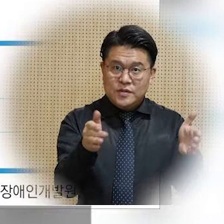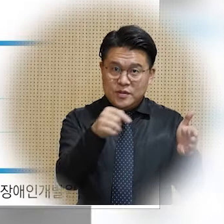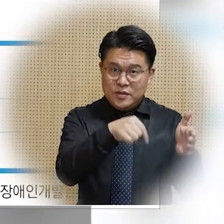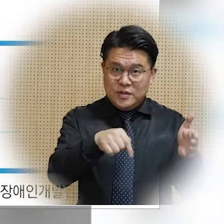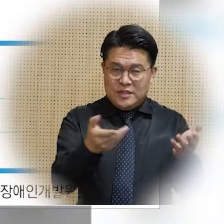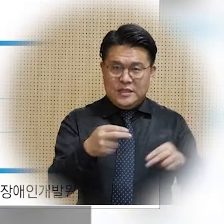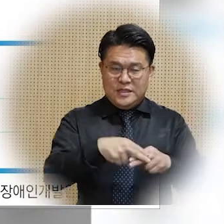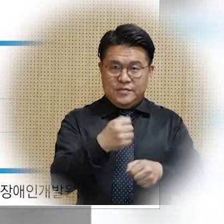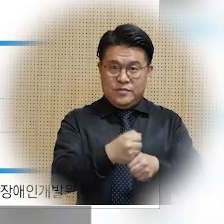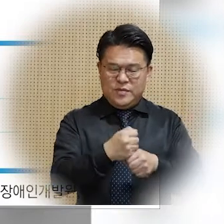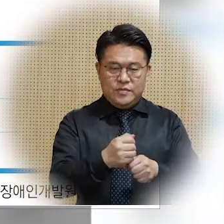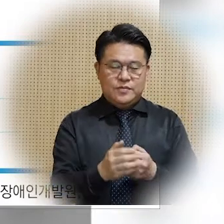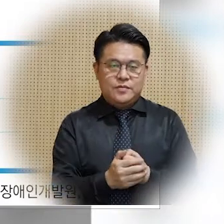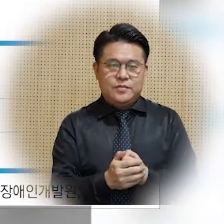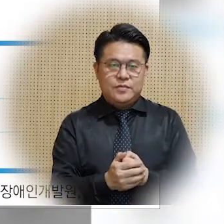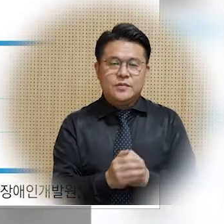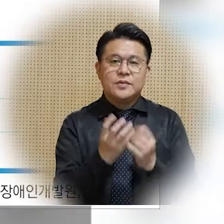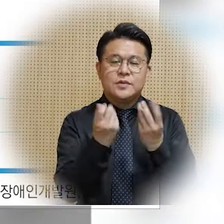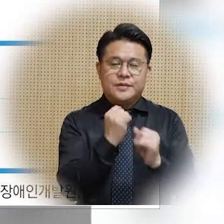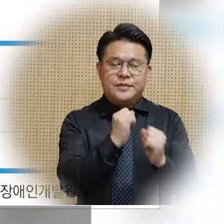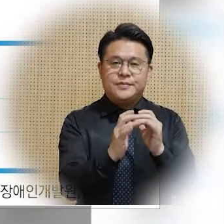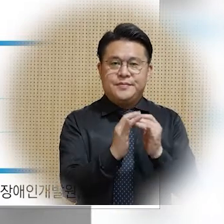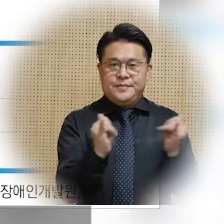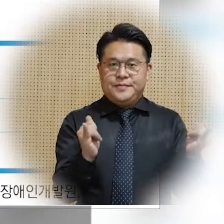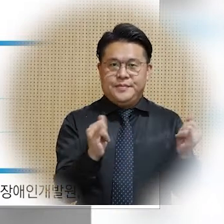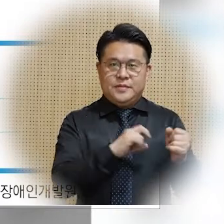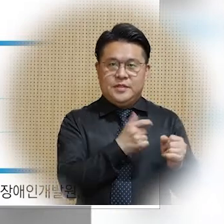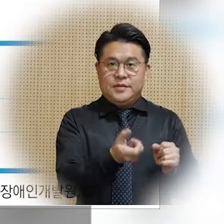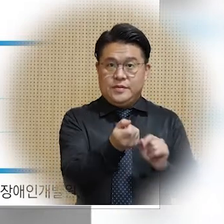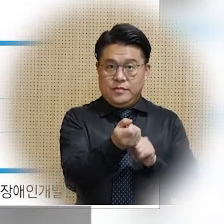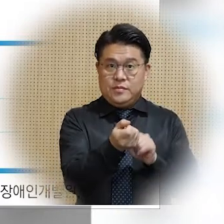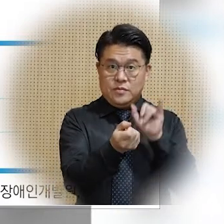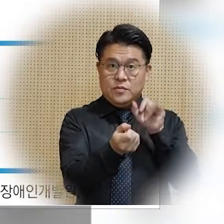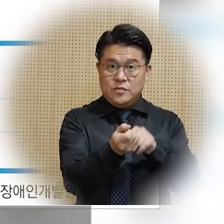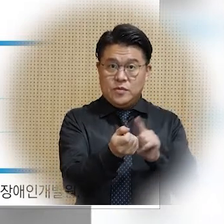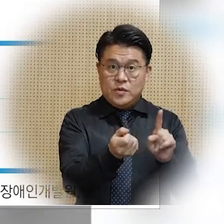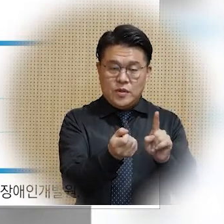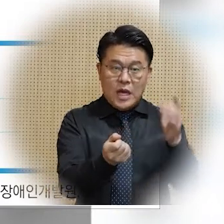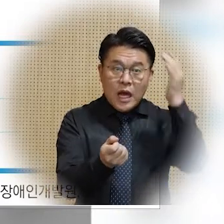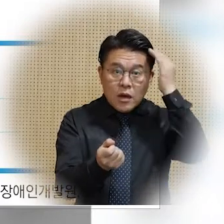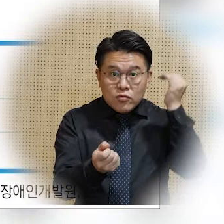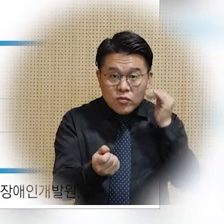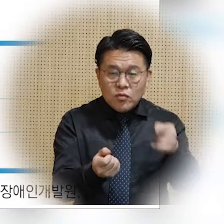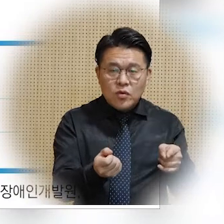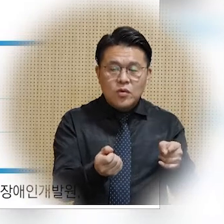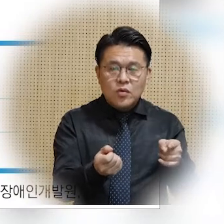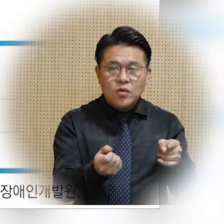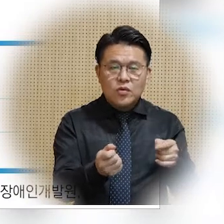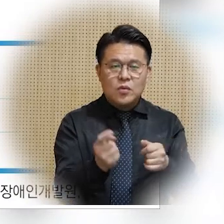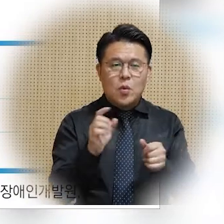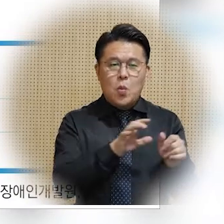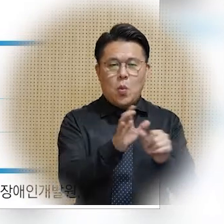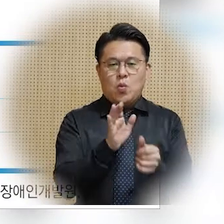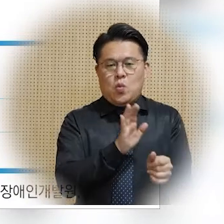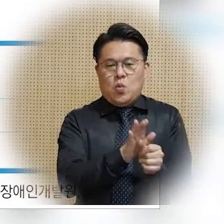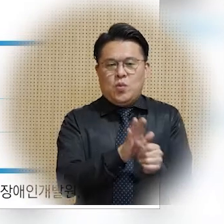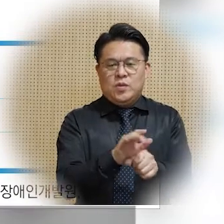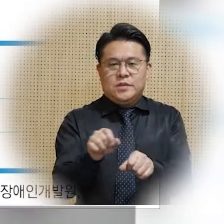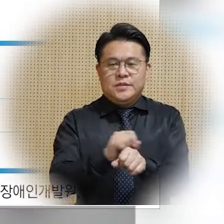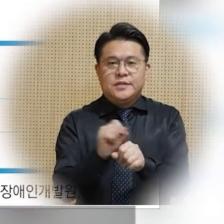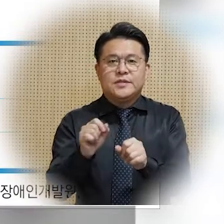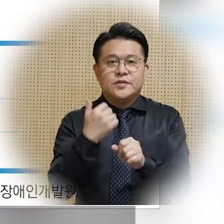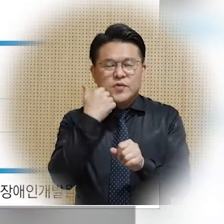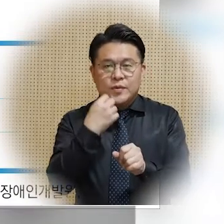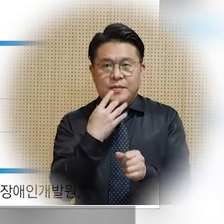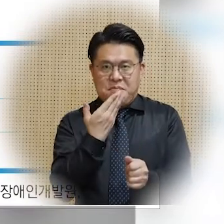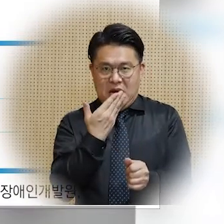건데, 안마사라는 자격증이 있는데, 이 안마사라는 자격은 우리나라에서 보호를 해주고 있습니다. 특정 사람들만 할 수 있게끔.